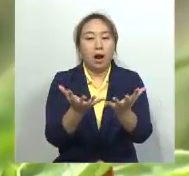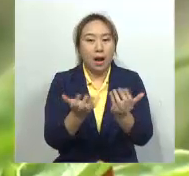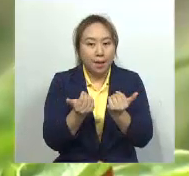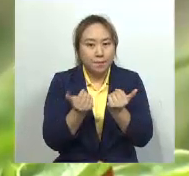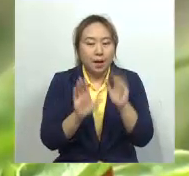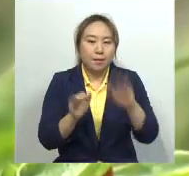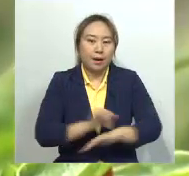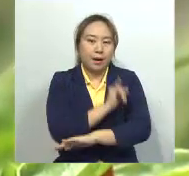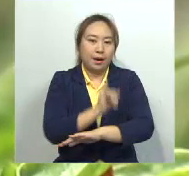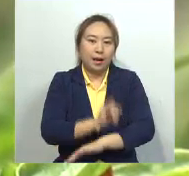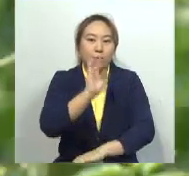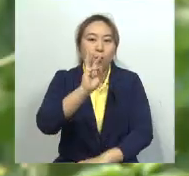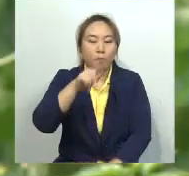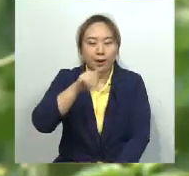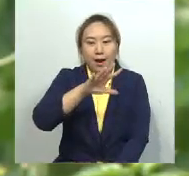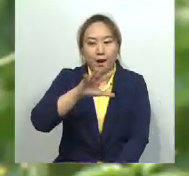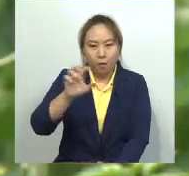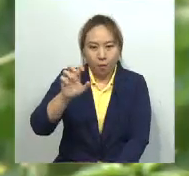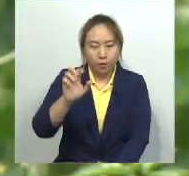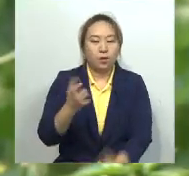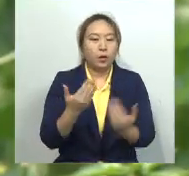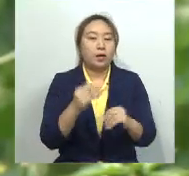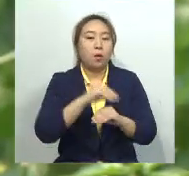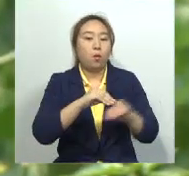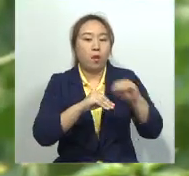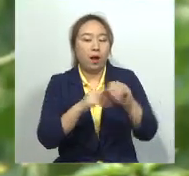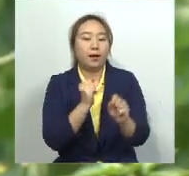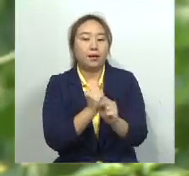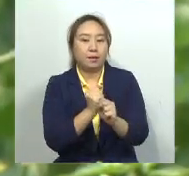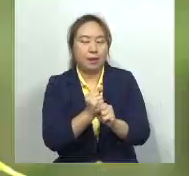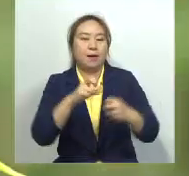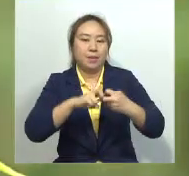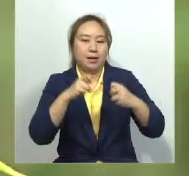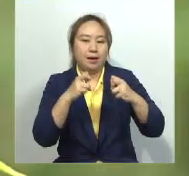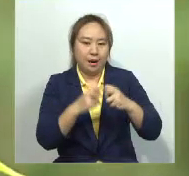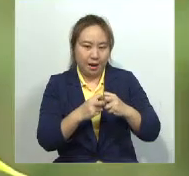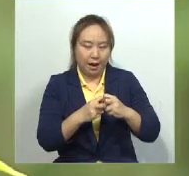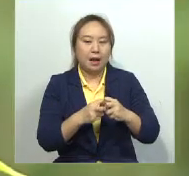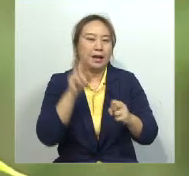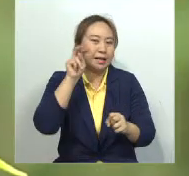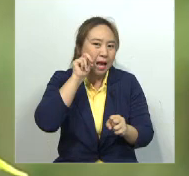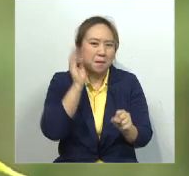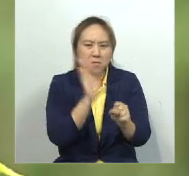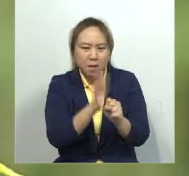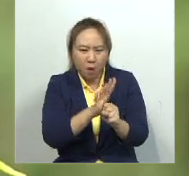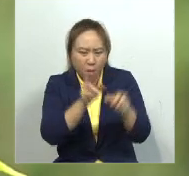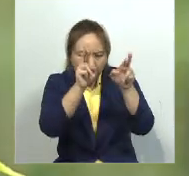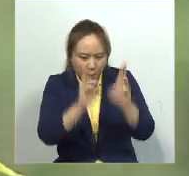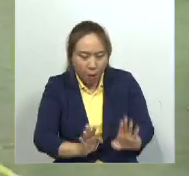าณ 6,500 ไร่ซึ่งการดำเนินโครงการจะเป็นการแก้ไขปัญหาการขาดแคลนน้ำได้ทั้งระบ